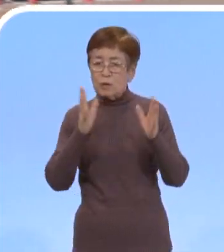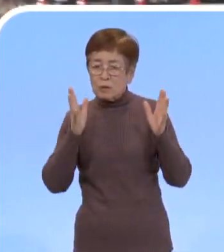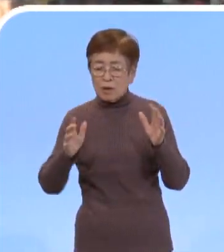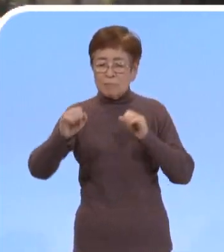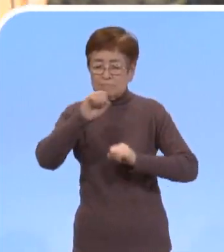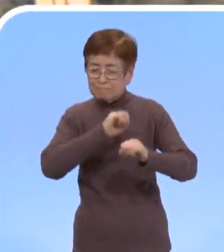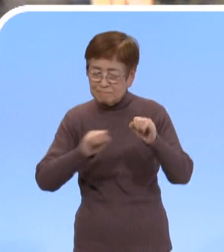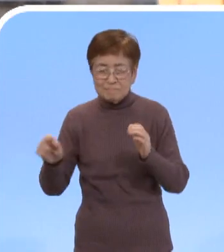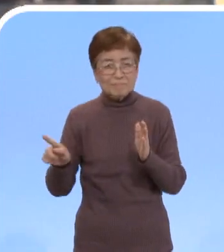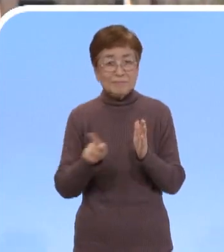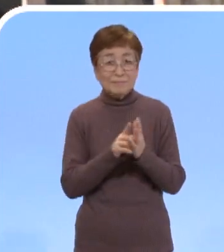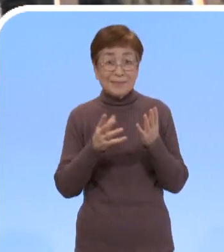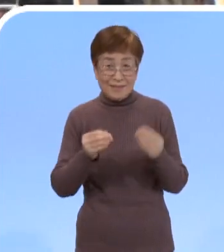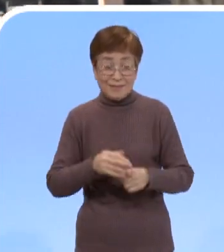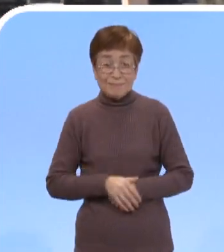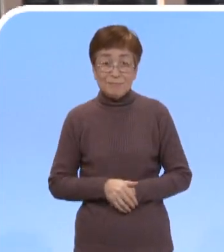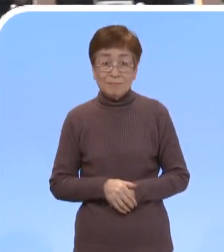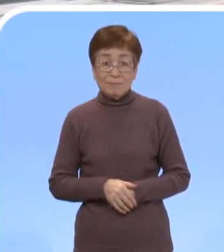ったそうです。